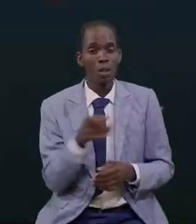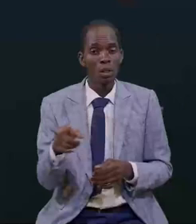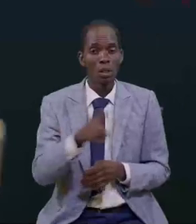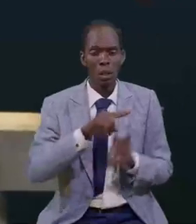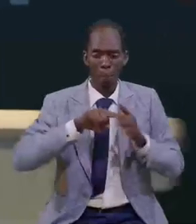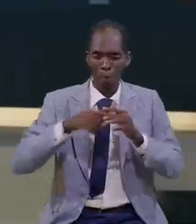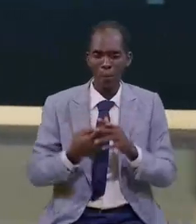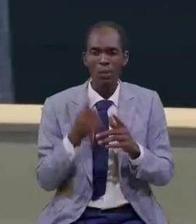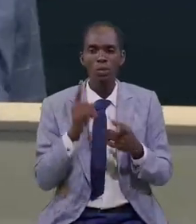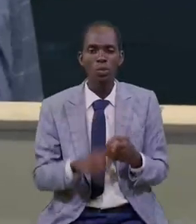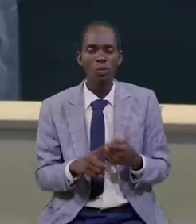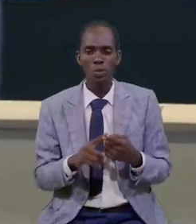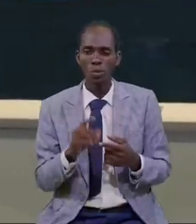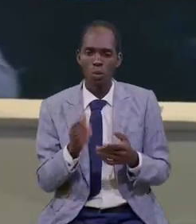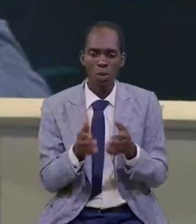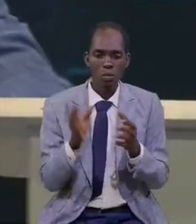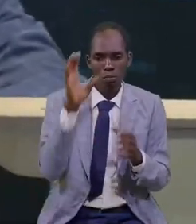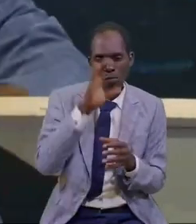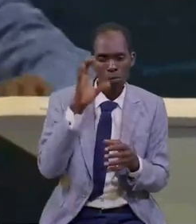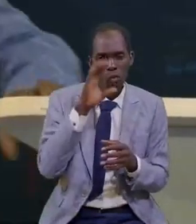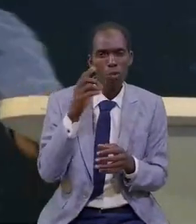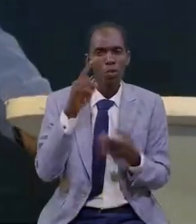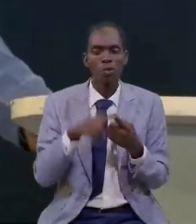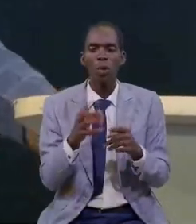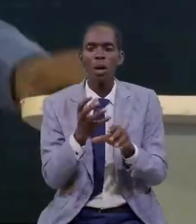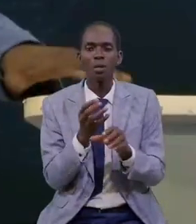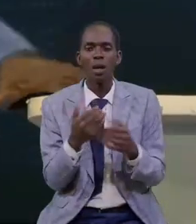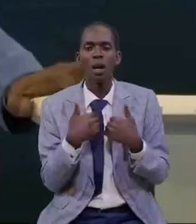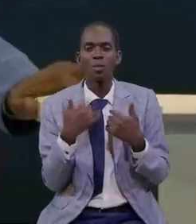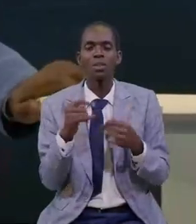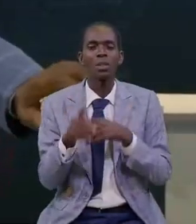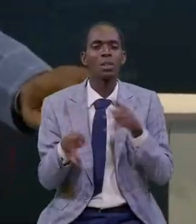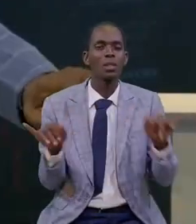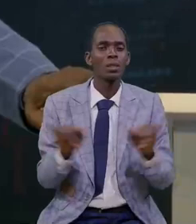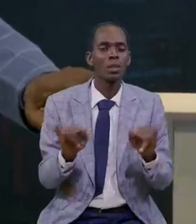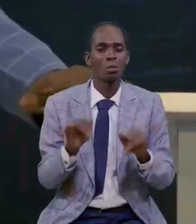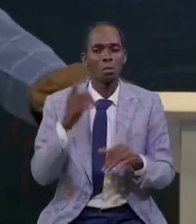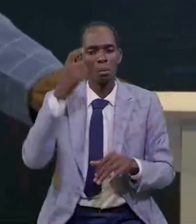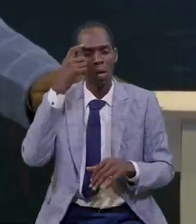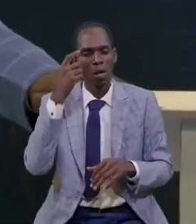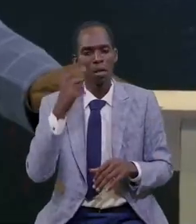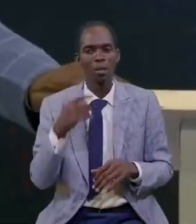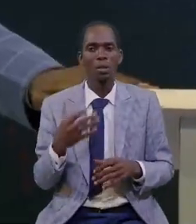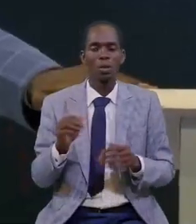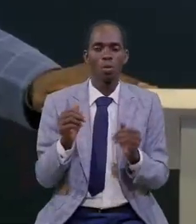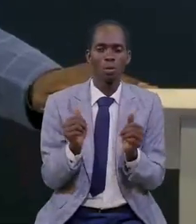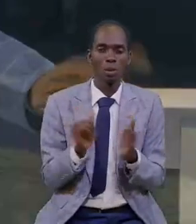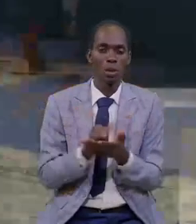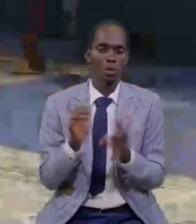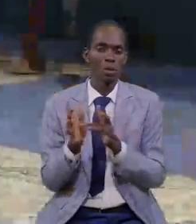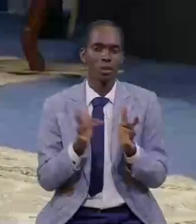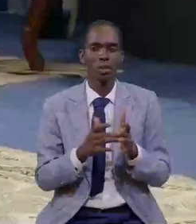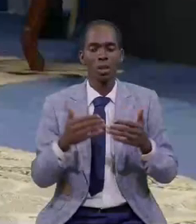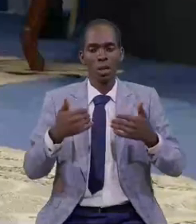voulaient avoir le type de cœur le type de pensée que Jésus-Christ avait la puissance pour